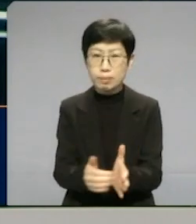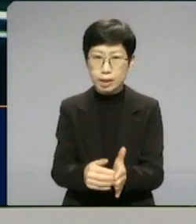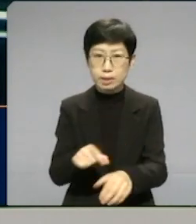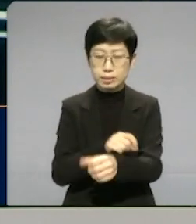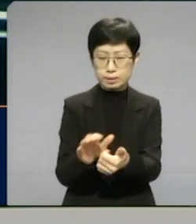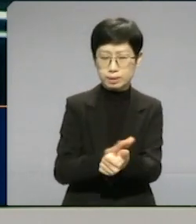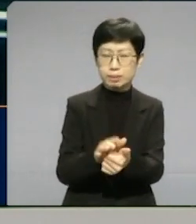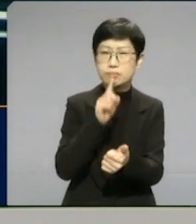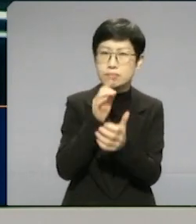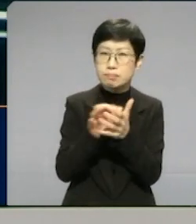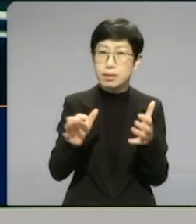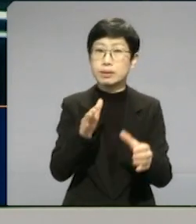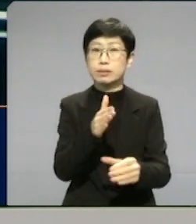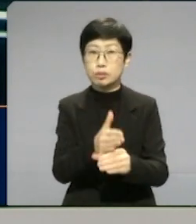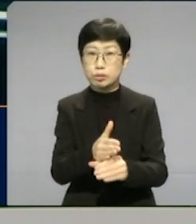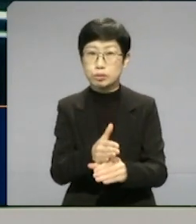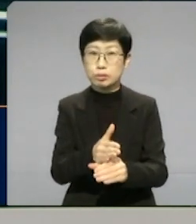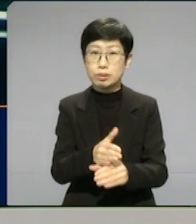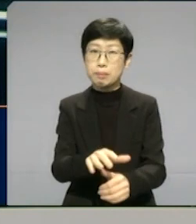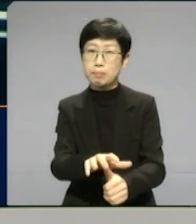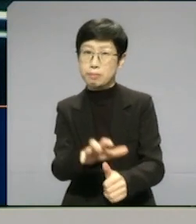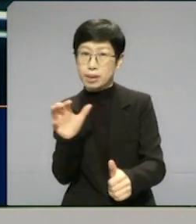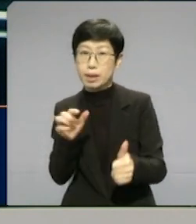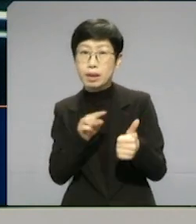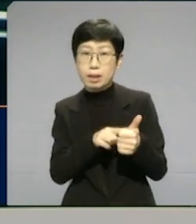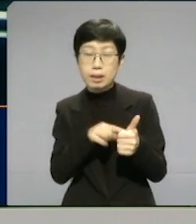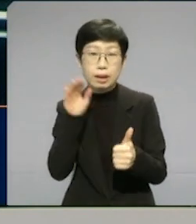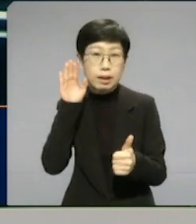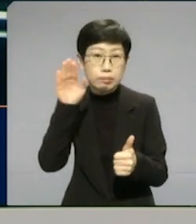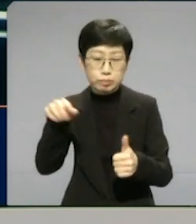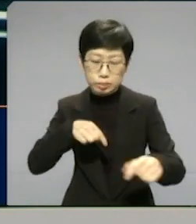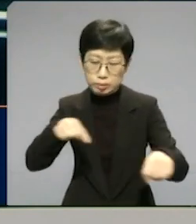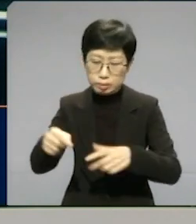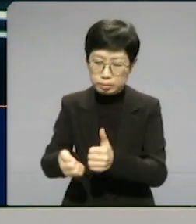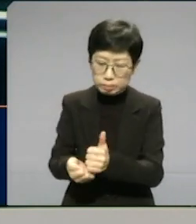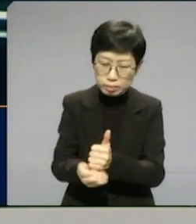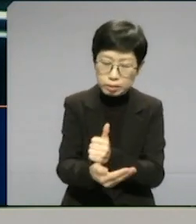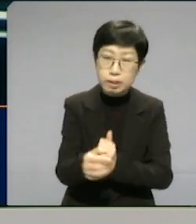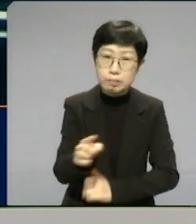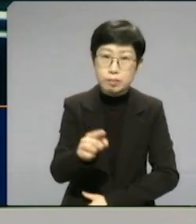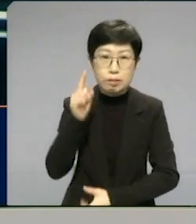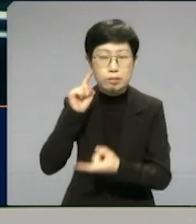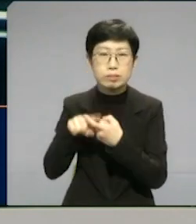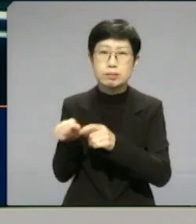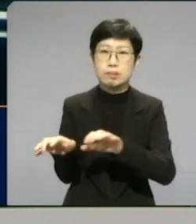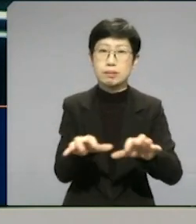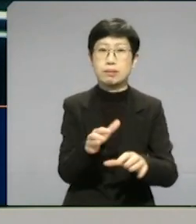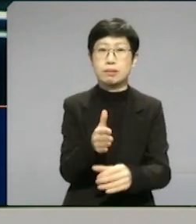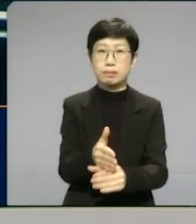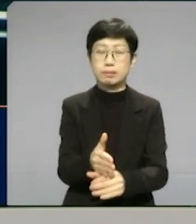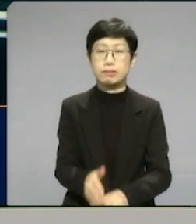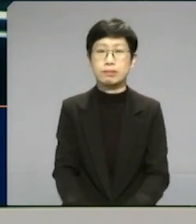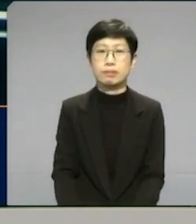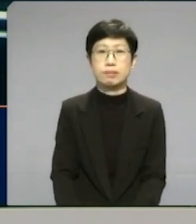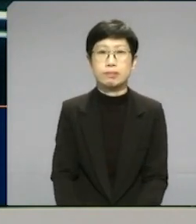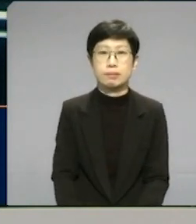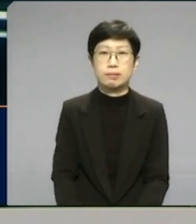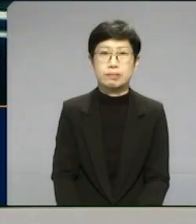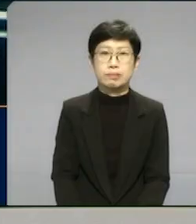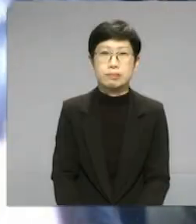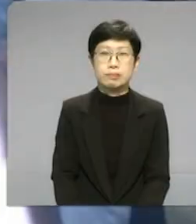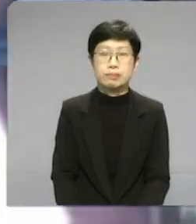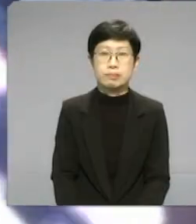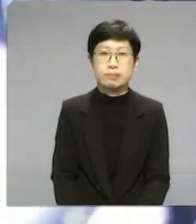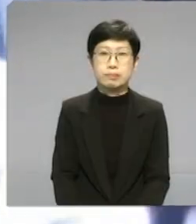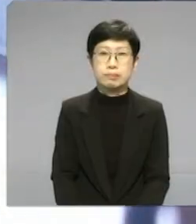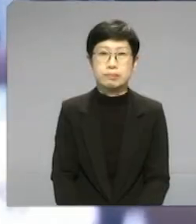논란 속 자유인이 된 탁신이 태국 정계에 어떤 영향을 미칠지 주목됩니다. 윤서영 월드리포터입니다.